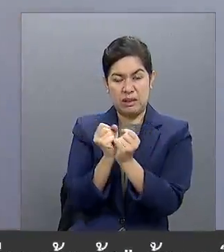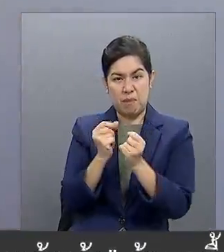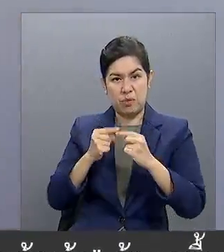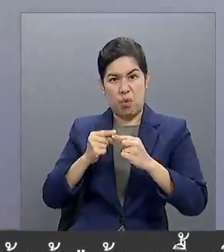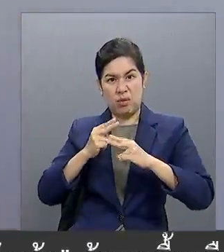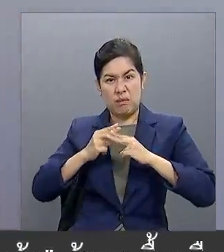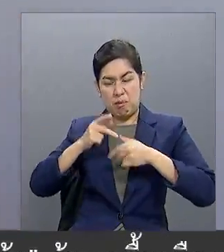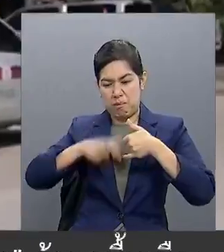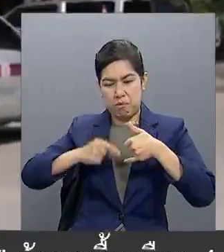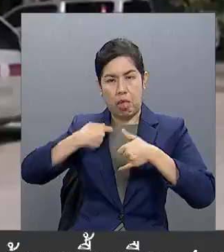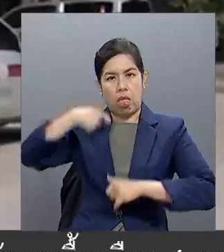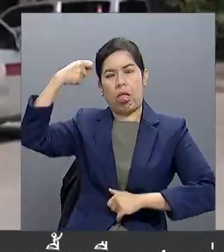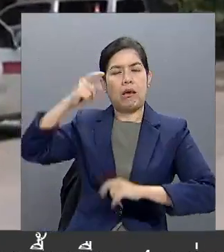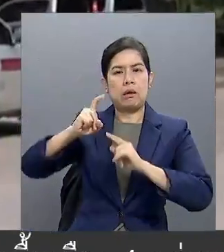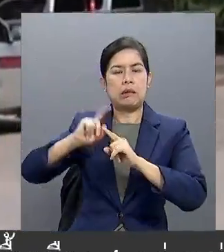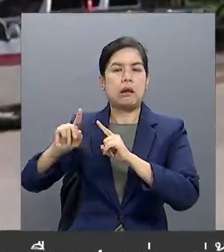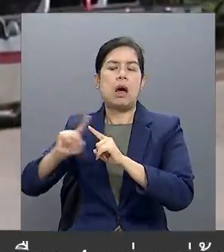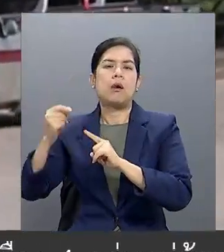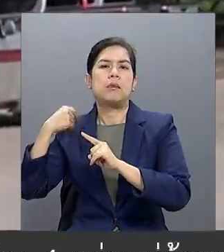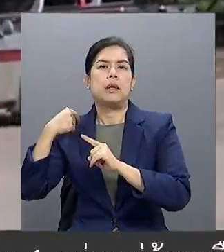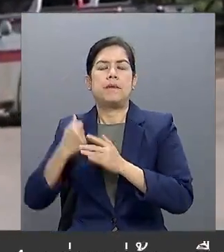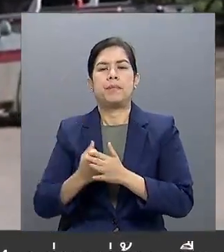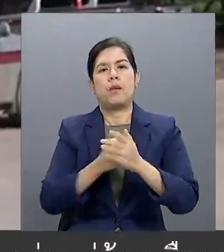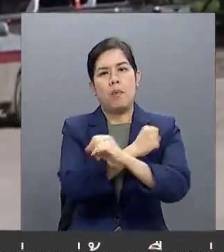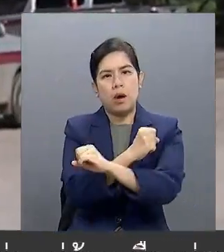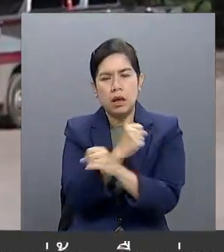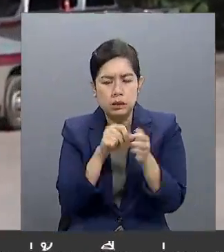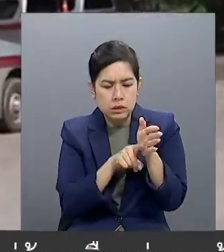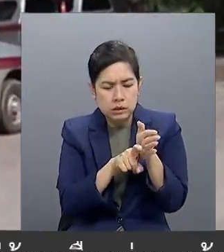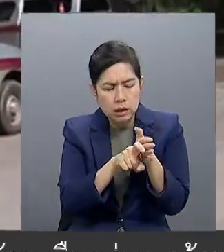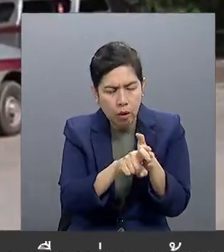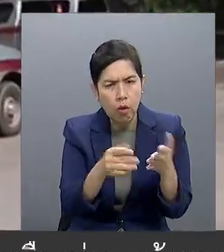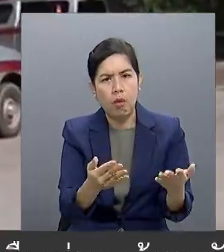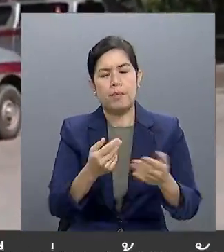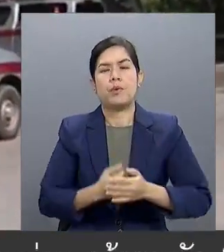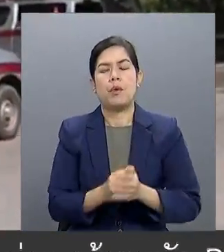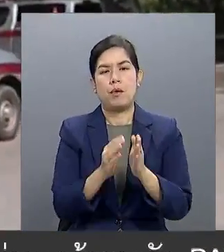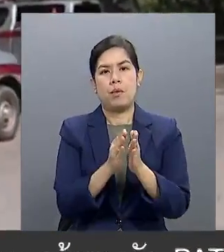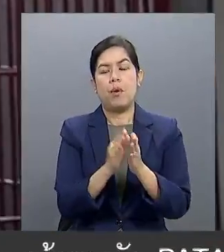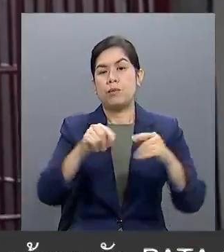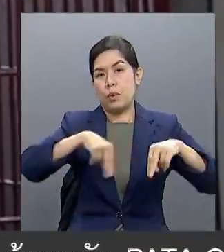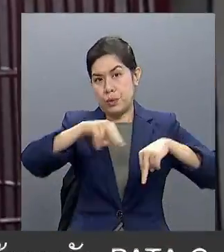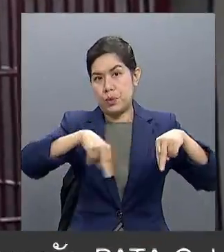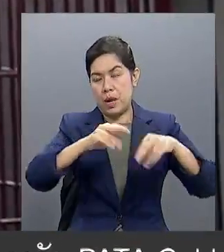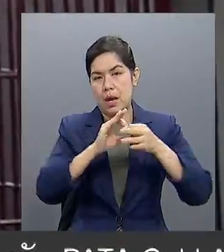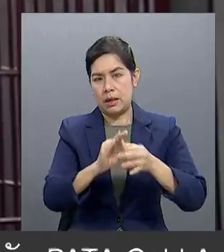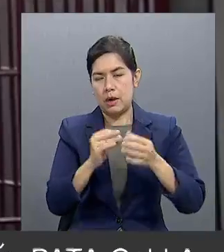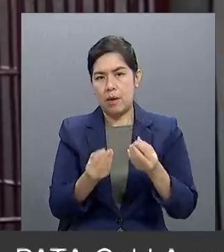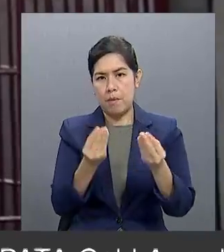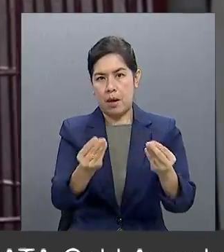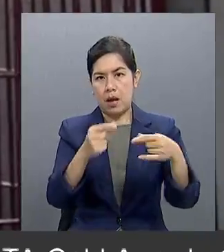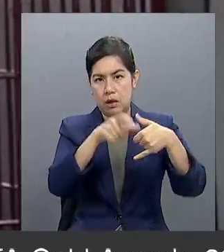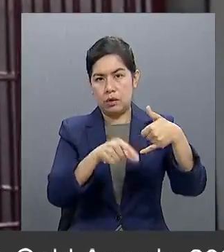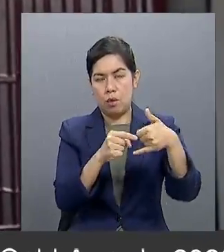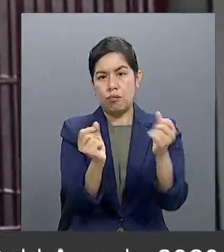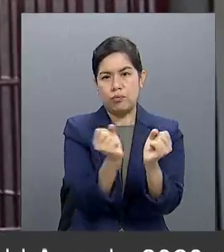สุขภาพกายป้องกันการเกิดโรคเหมือนในช่วงโควิดที่ผ่านมาและเป็นการสร้างสุขภาพจิตที่ดีให้ผู้ต้องขังลดความ